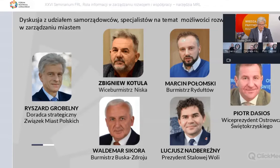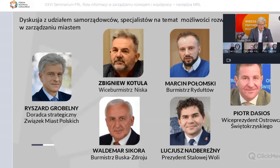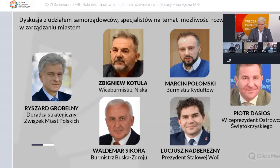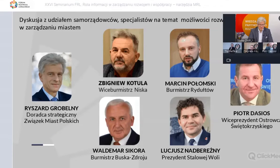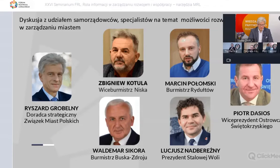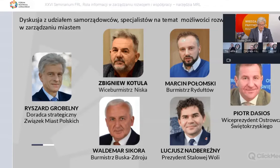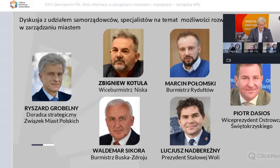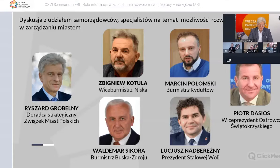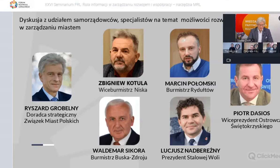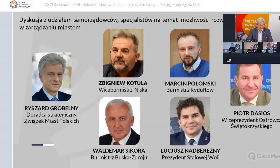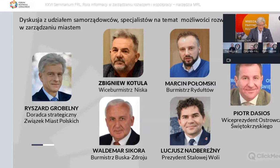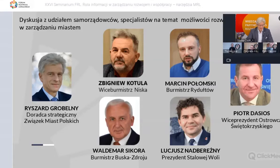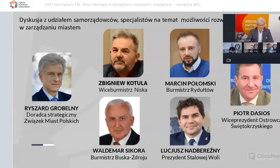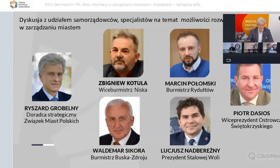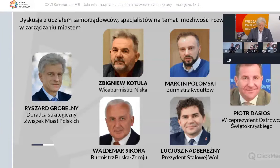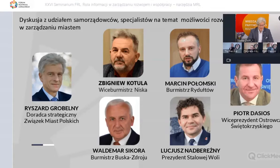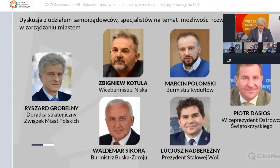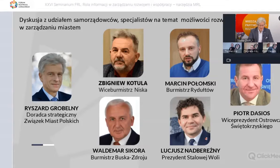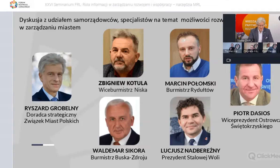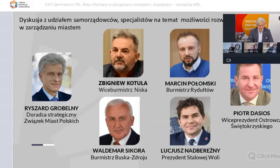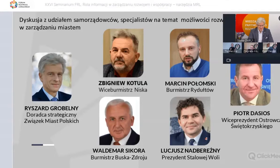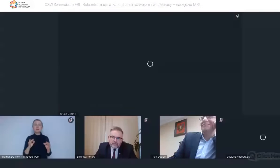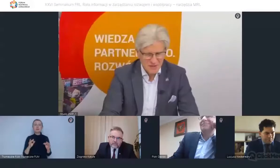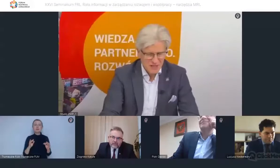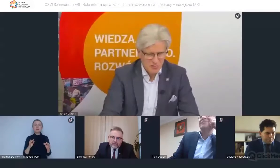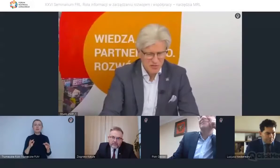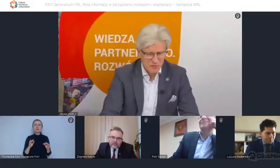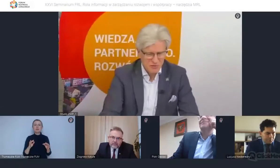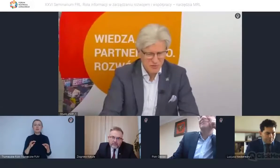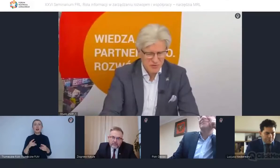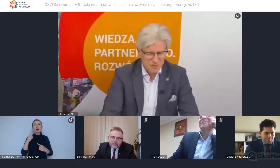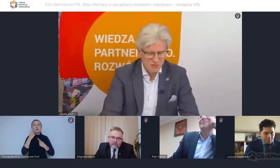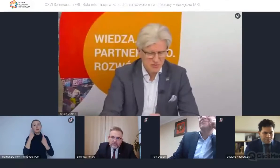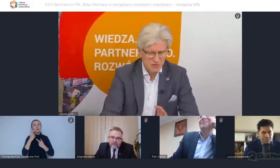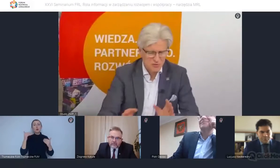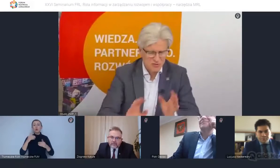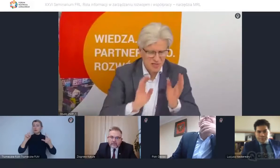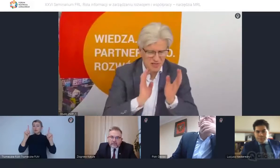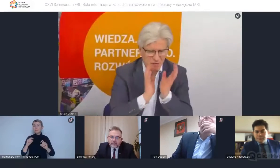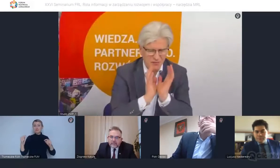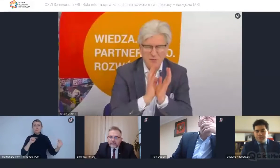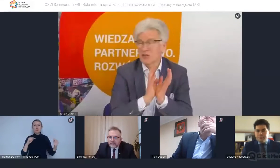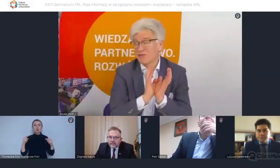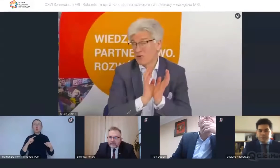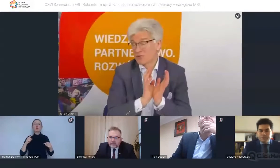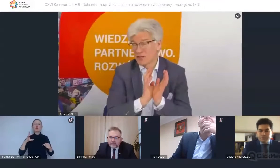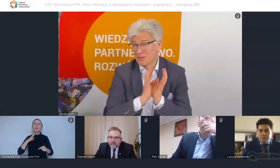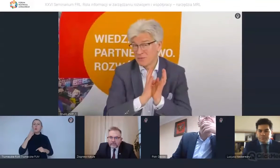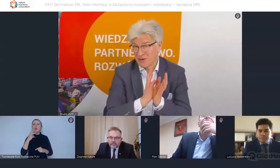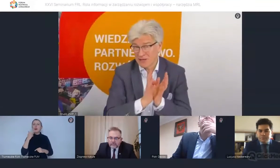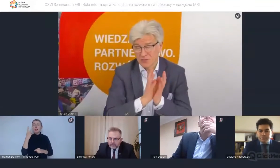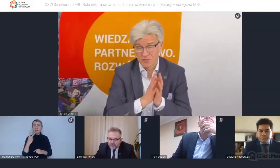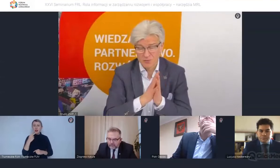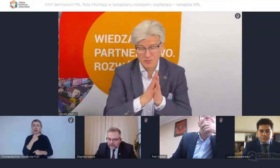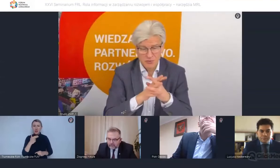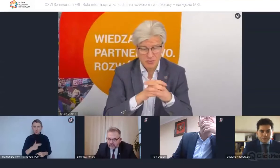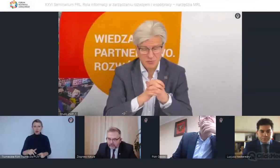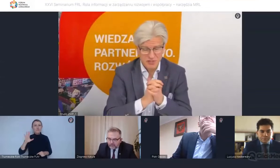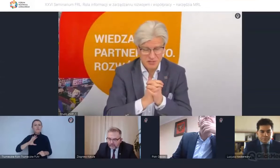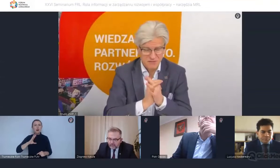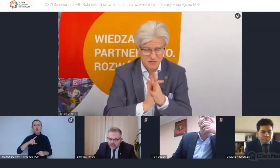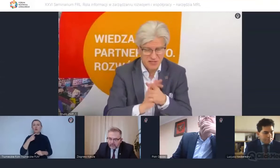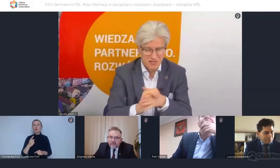mamy w tej chwili i myślę, że możemy rozpocząć dyskusję. Ja mówiłem, że dwa wątki warto byłoby